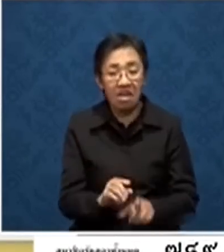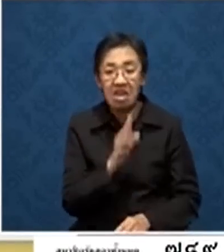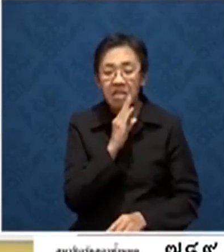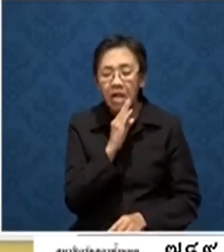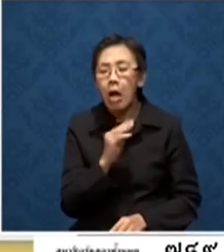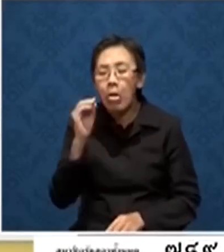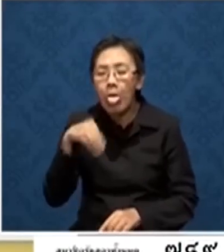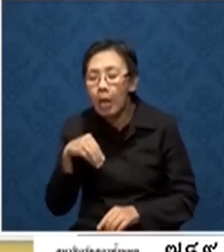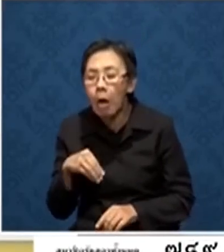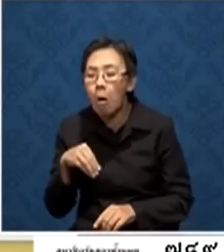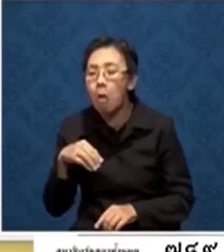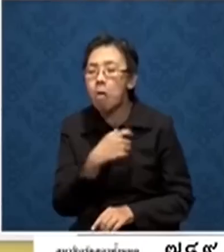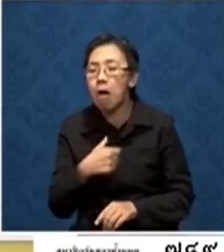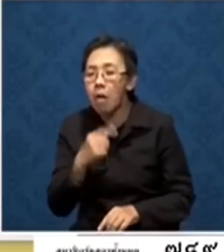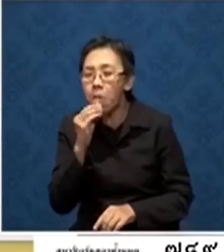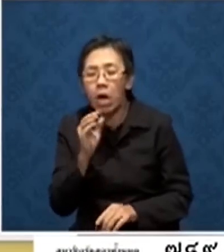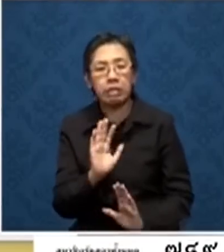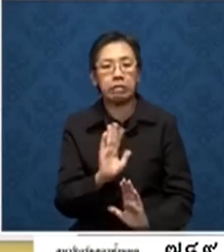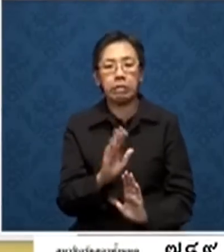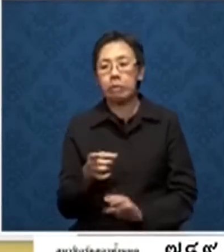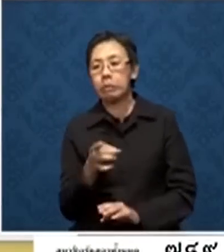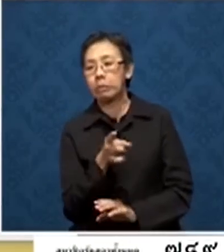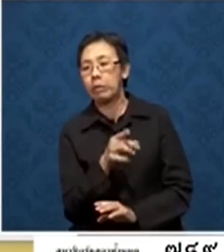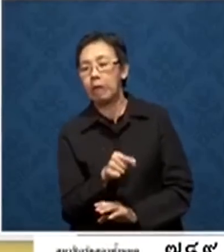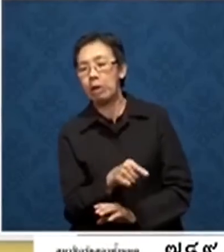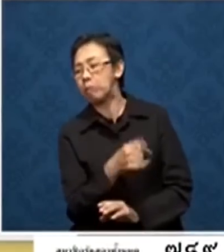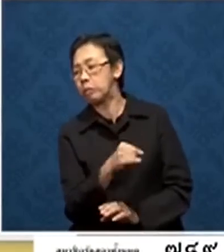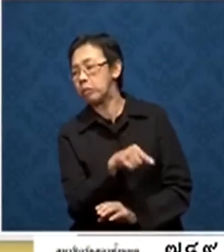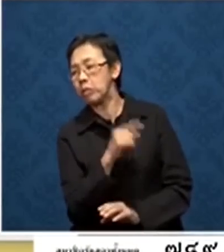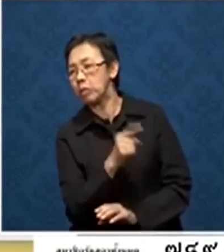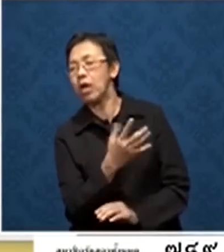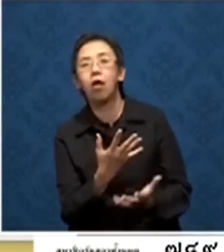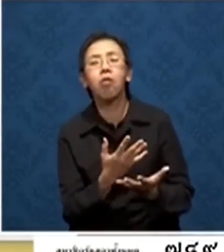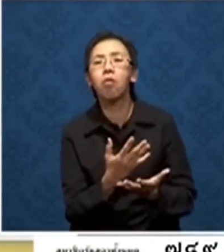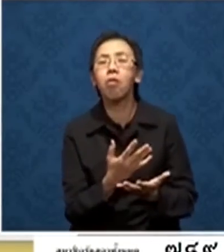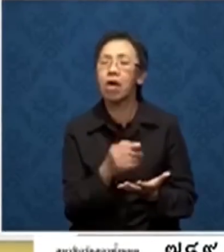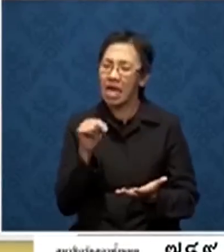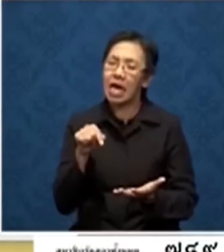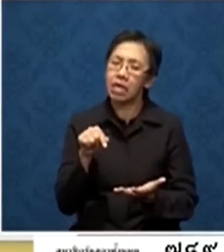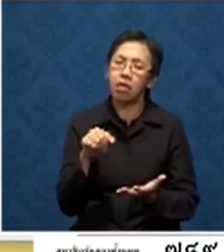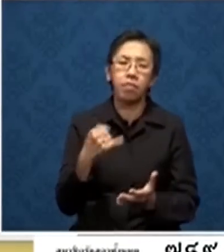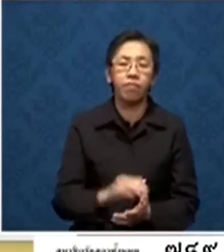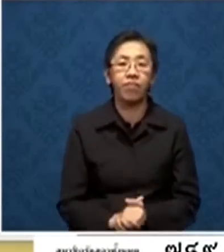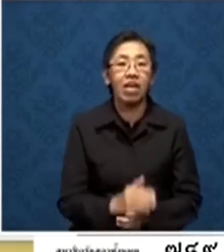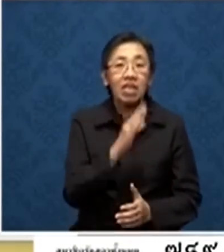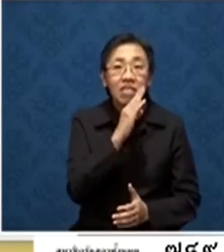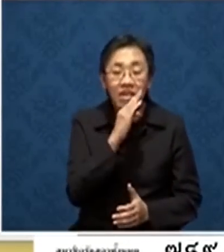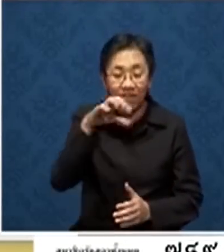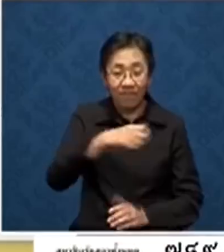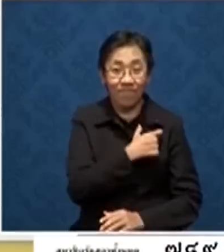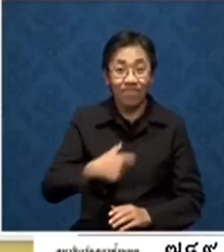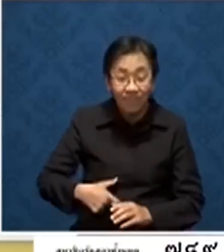เพื่อทำลายคนอื่นนั้นมันเป็นสิ่งที่ไม่ดีแต่ไม่ได้ทำแบบนี้ครับไม่ใช่ไปลดการคุ้ม